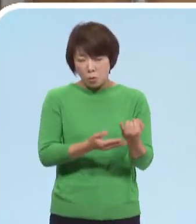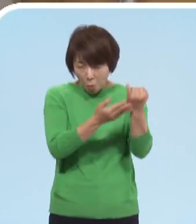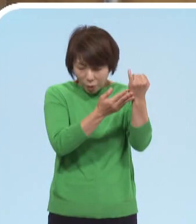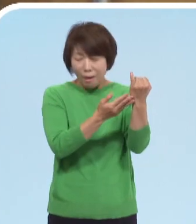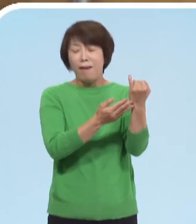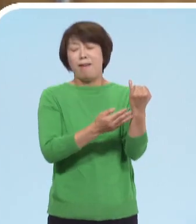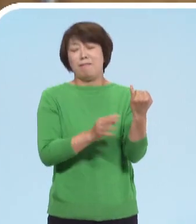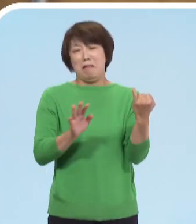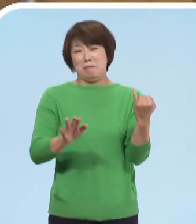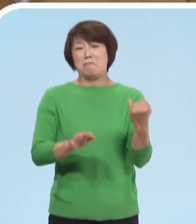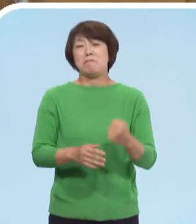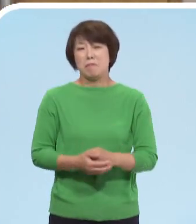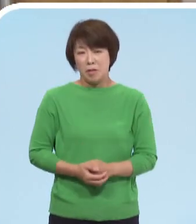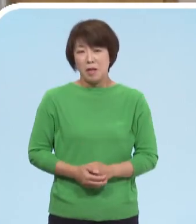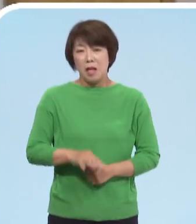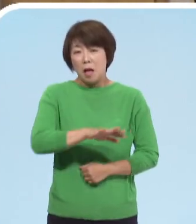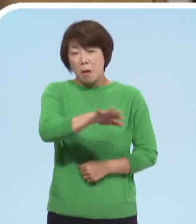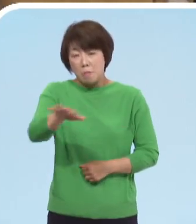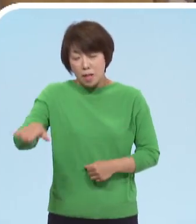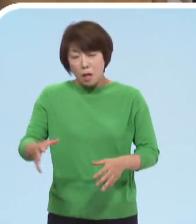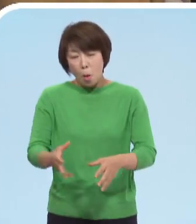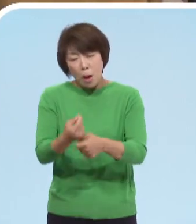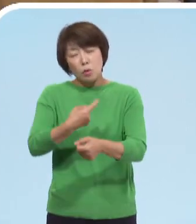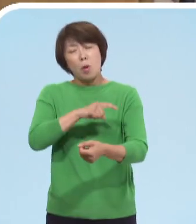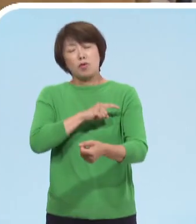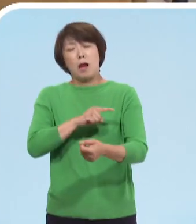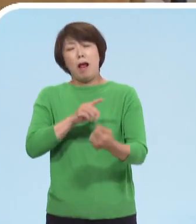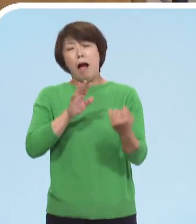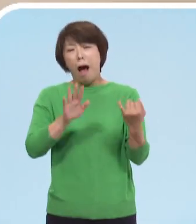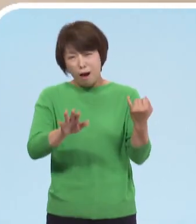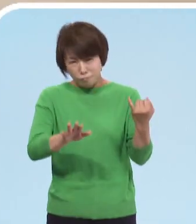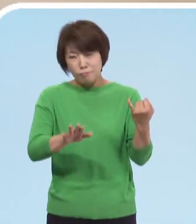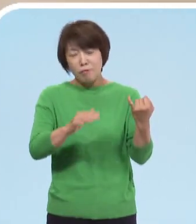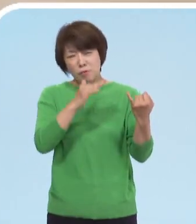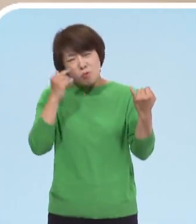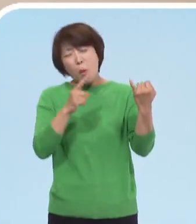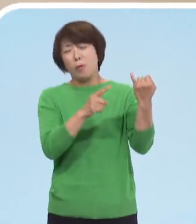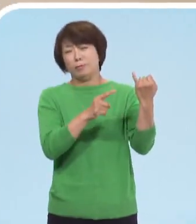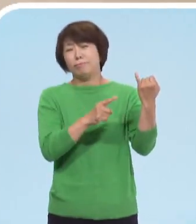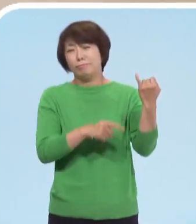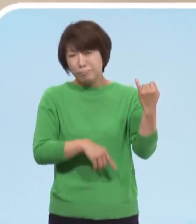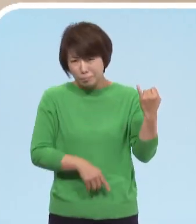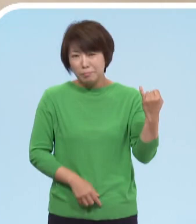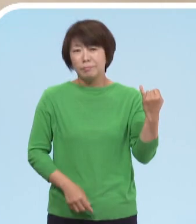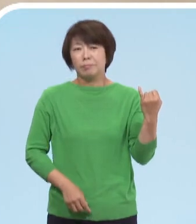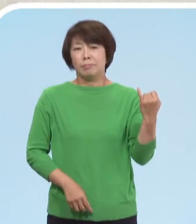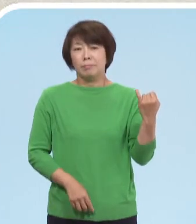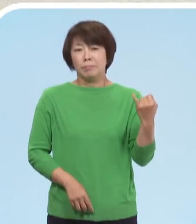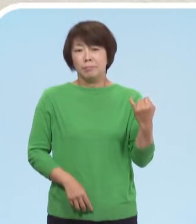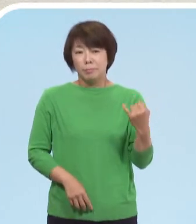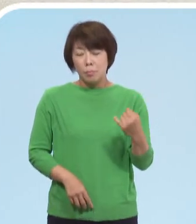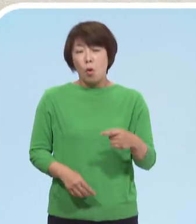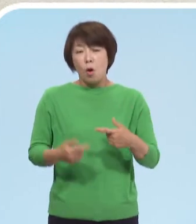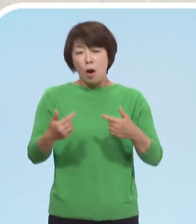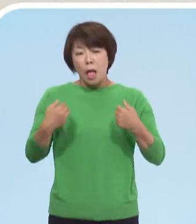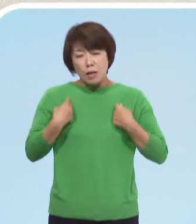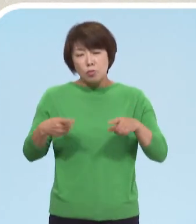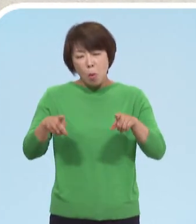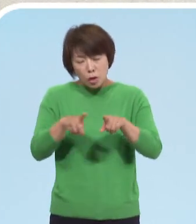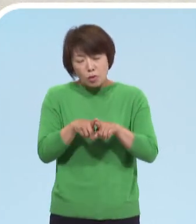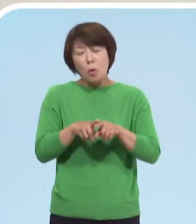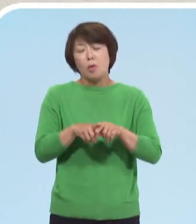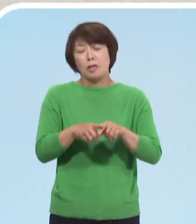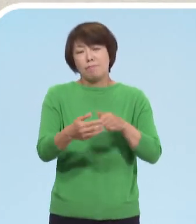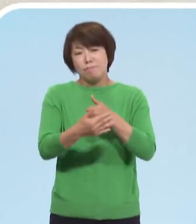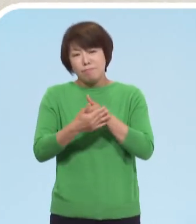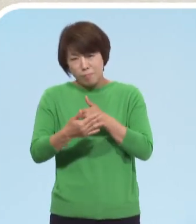リスペクトです。 あ、 みんなをまとめる力とか、 すごい人です。 すごい人。 練習にも付き合ってくれる